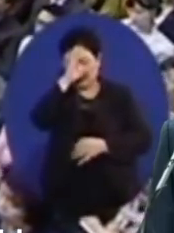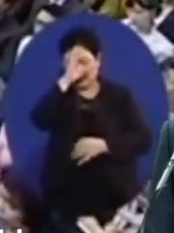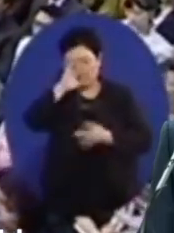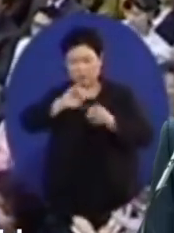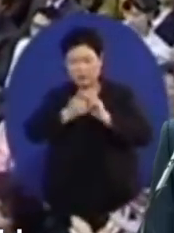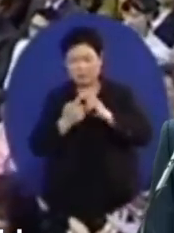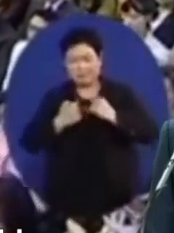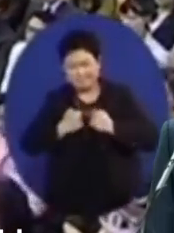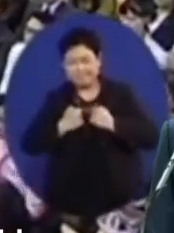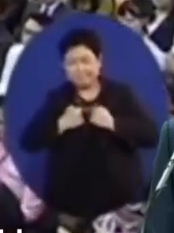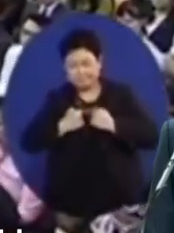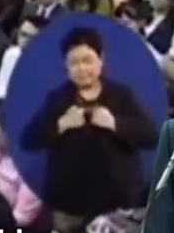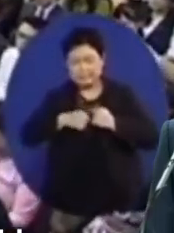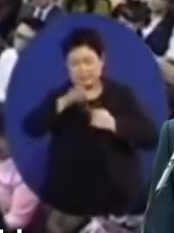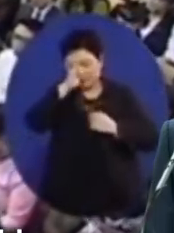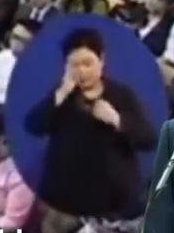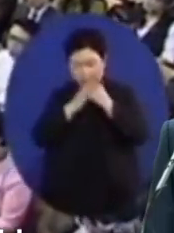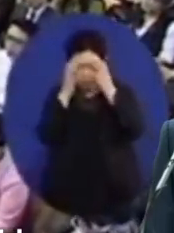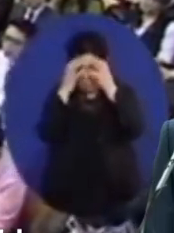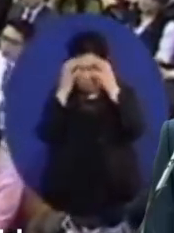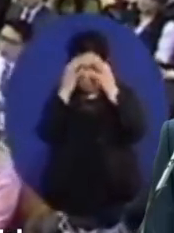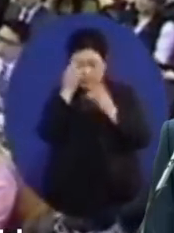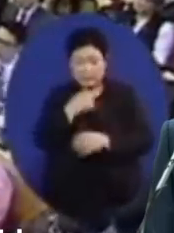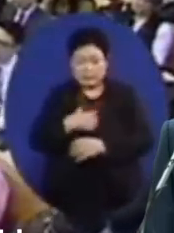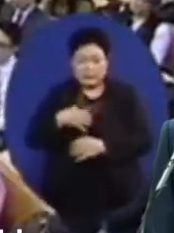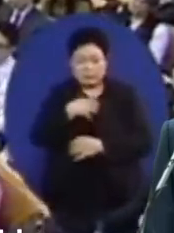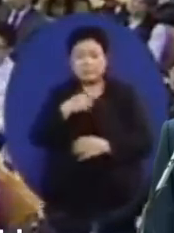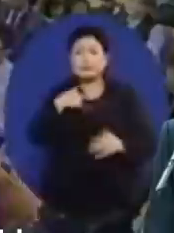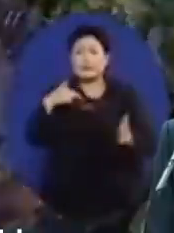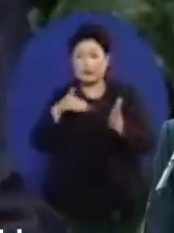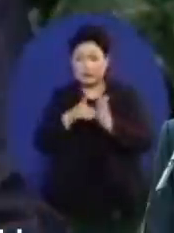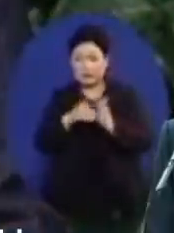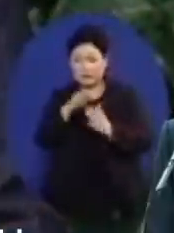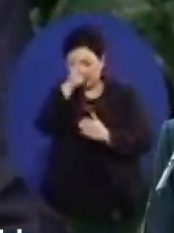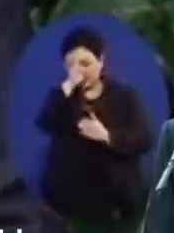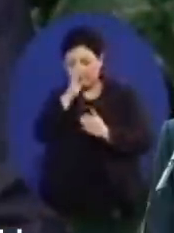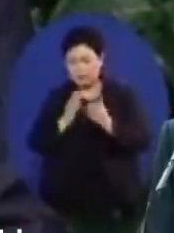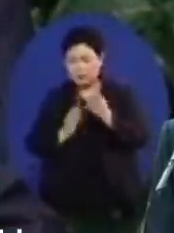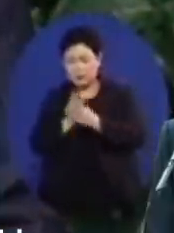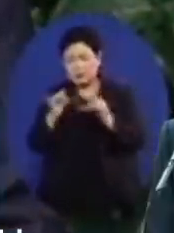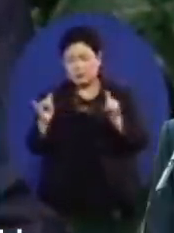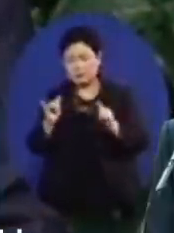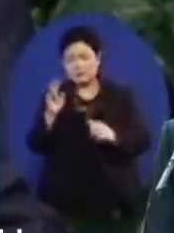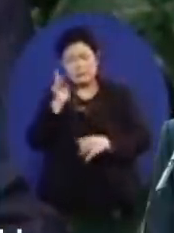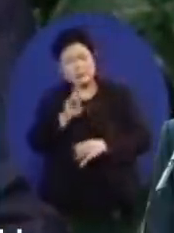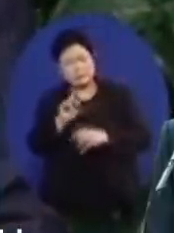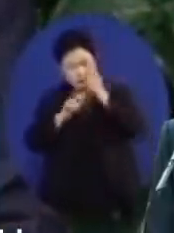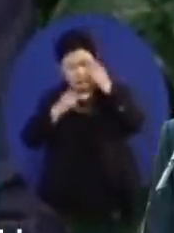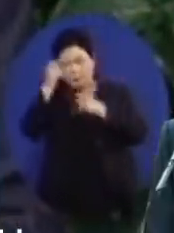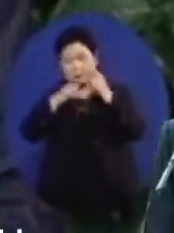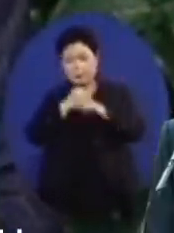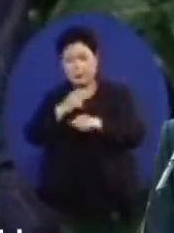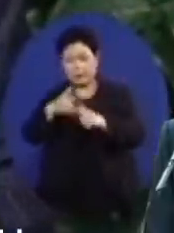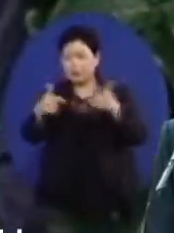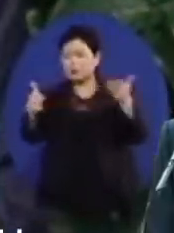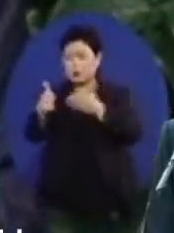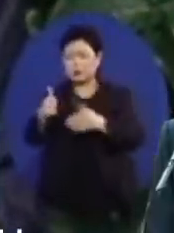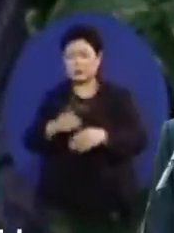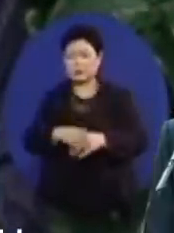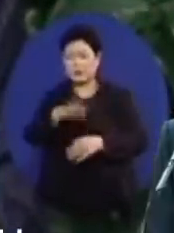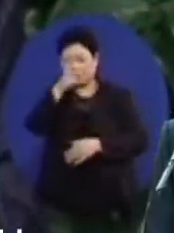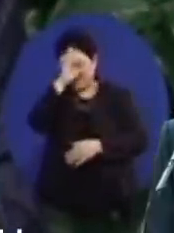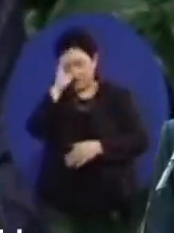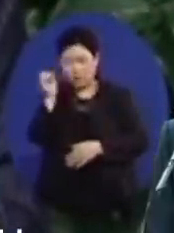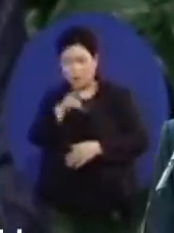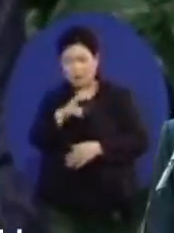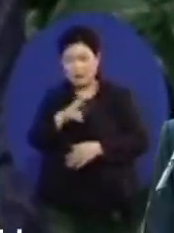그 질고 때문에 고통스러운 슬픔을 당했다. 병든 사람 얼마나 슬픕니까? 예수님이 그 질병과